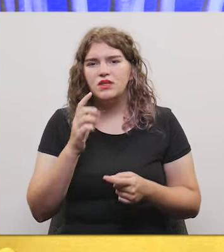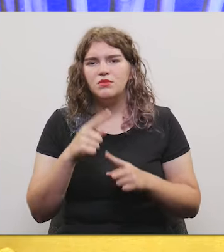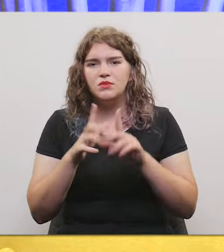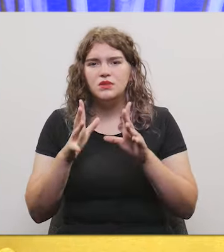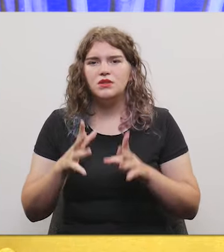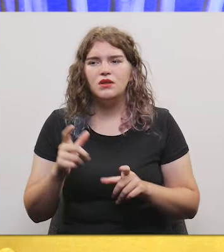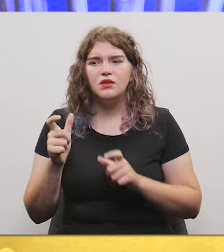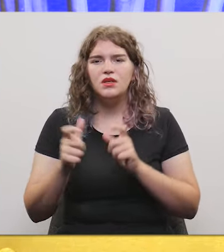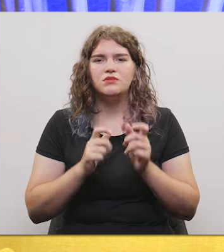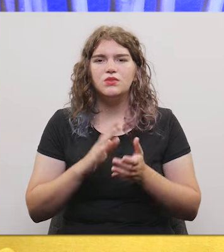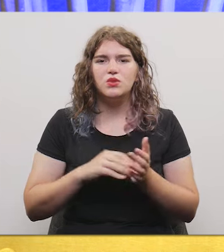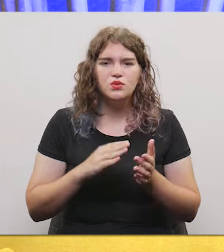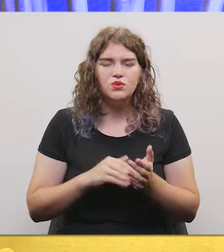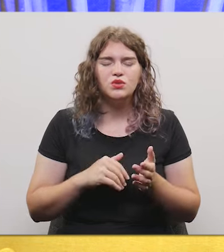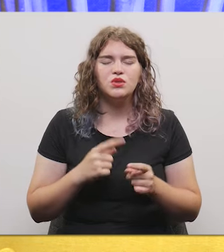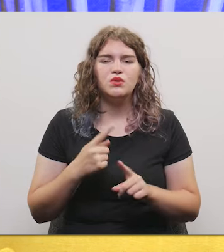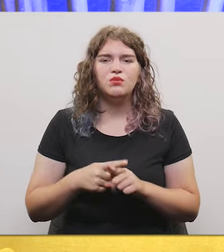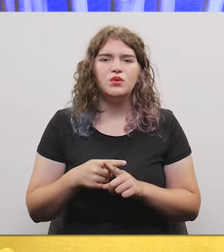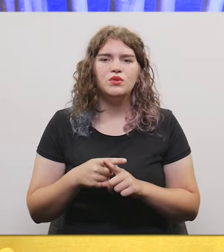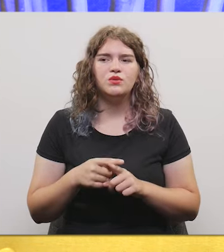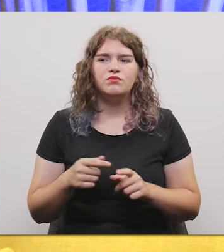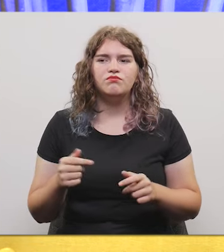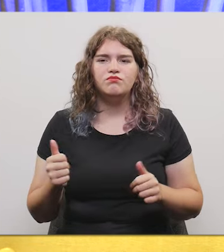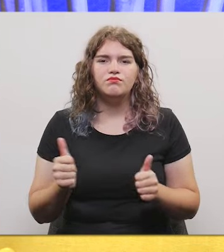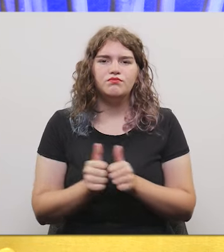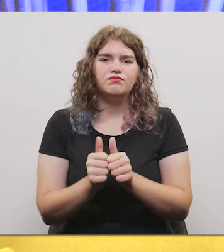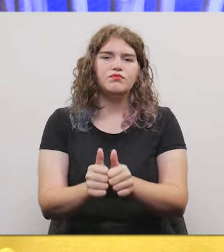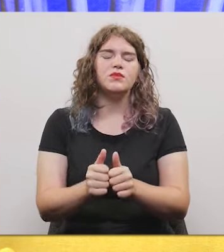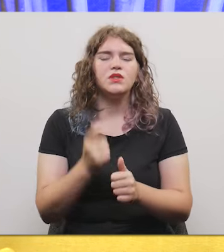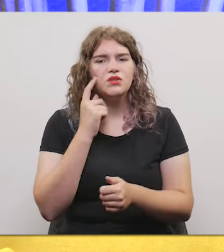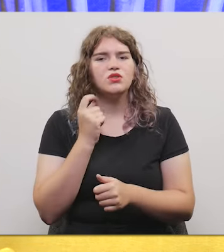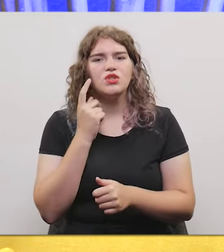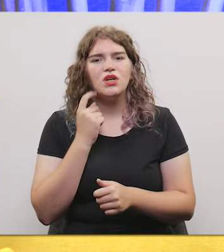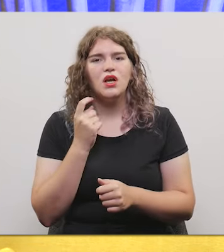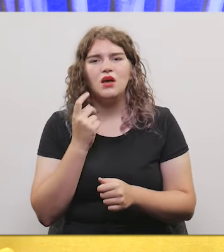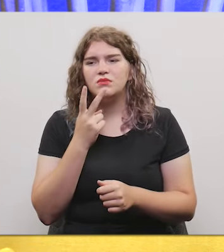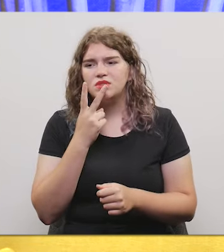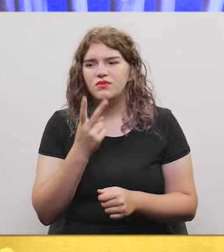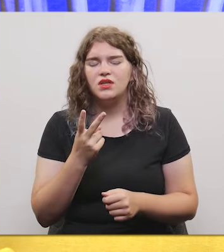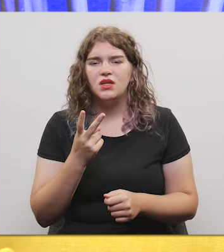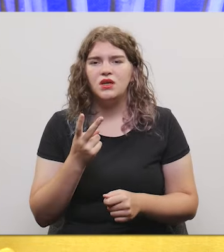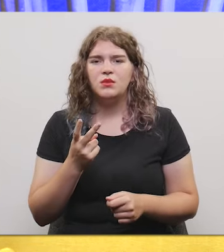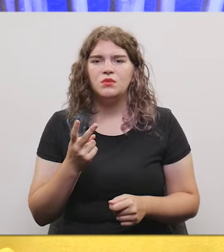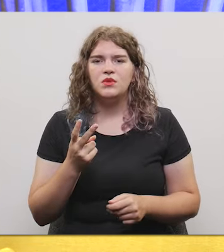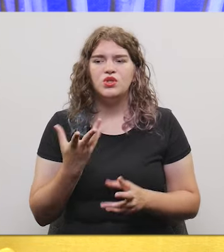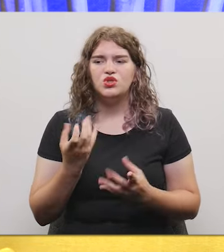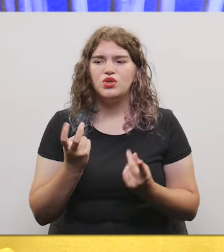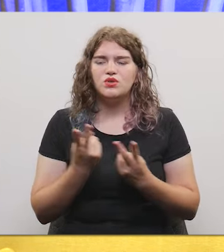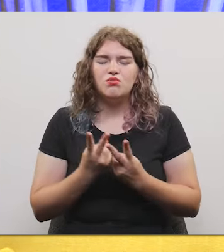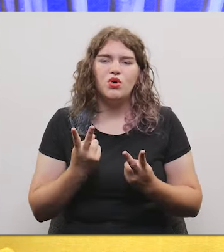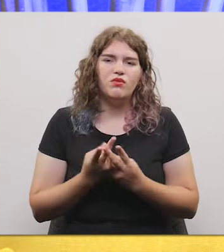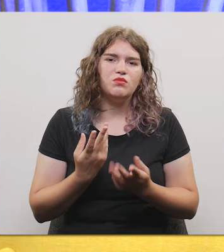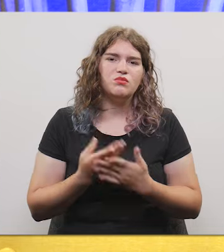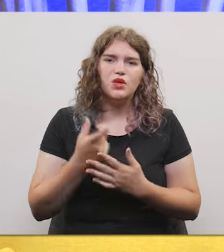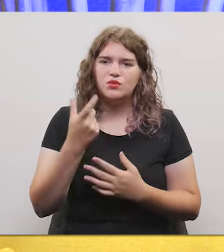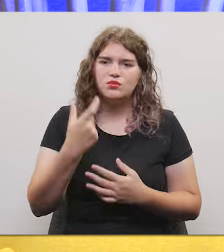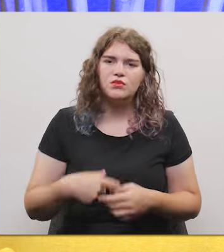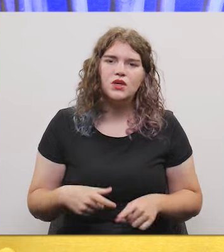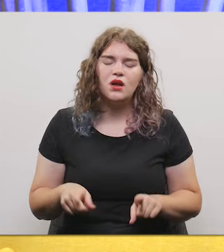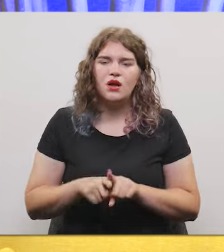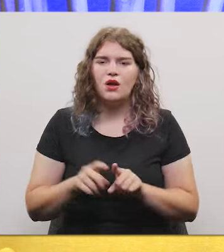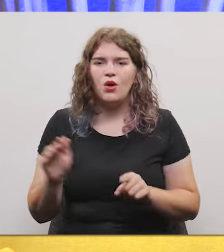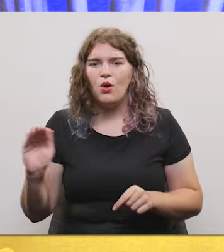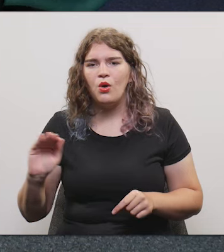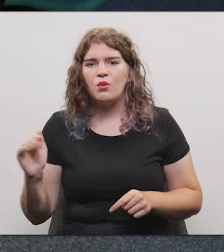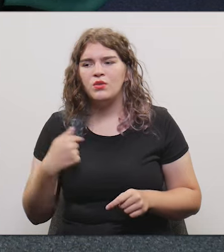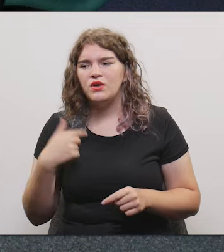Am învățat la biserică și despre slujire și cumva încercam să vedem ce mi se potrivește să fac.